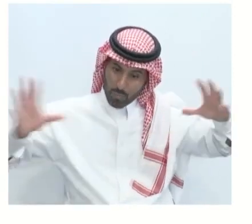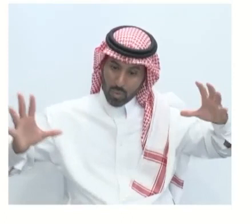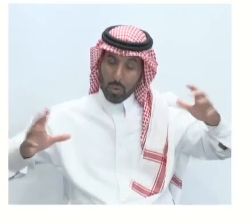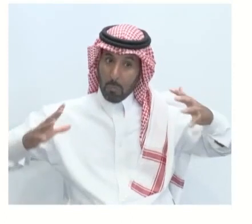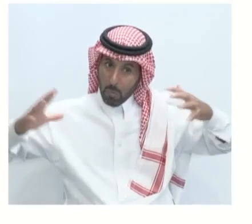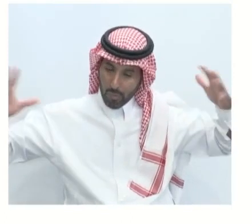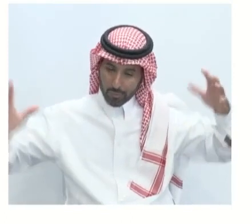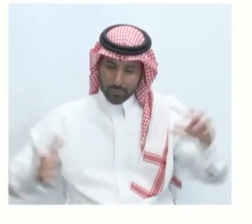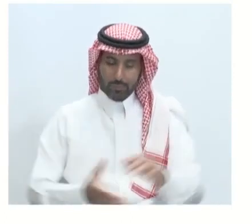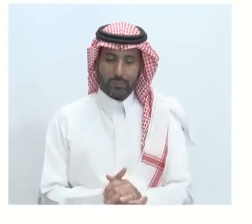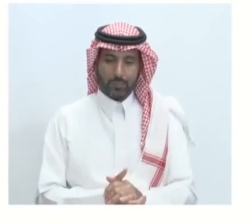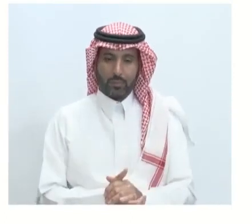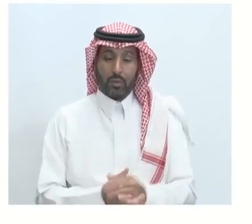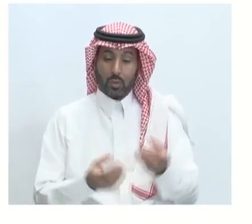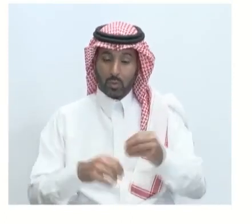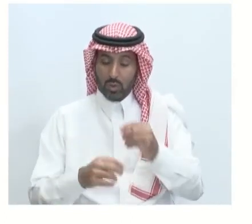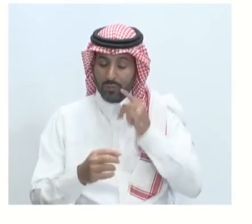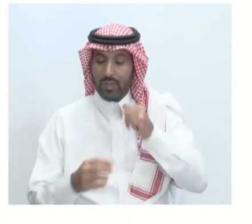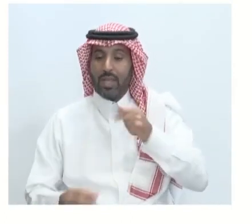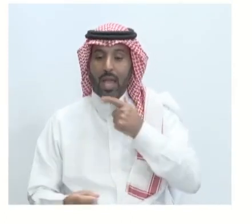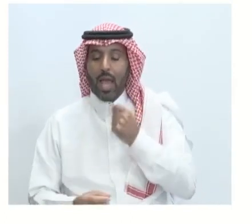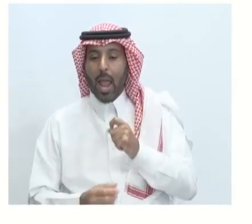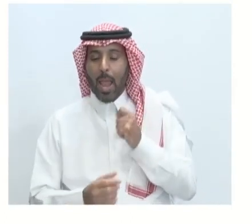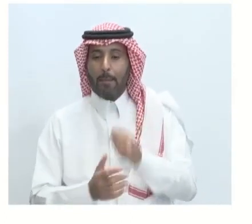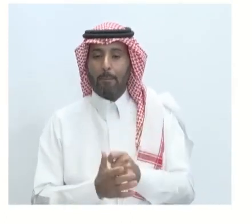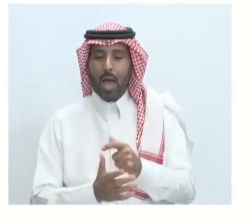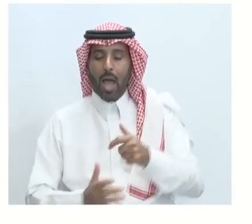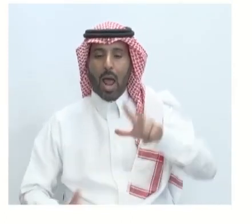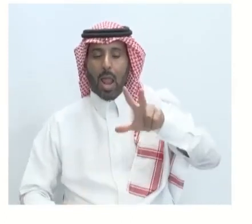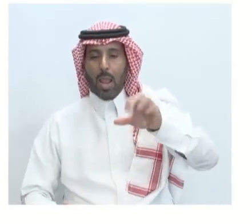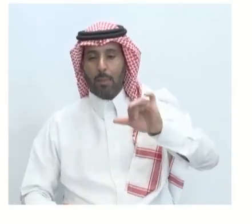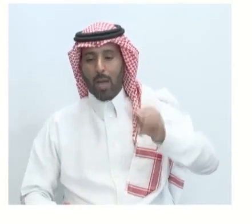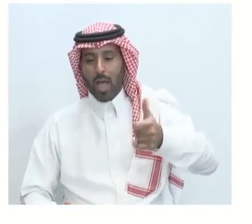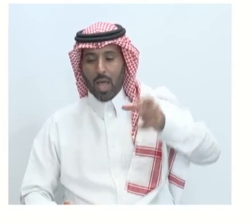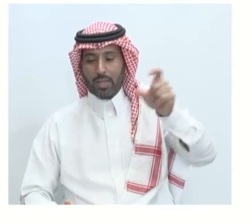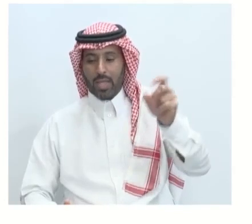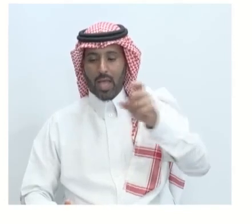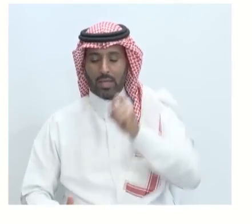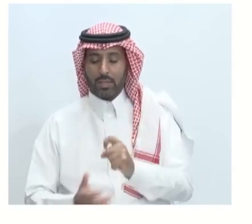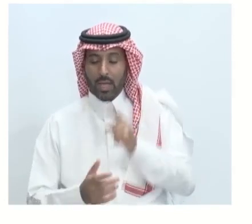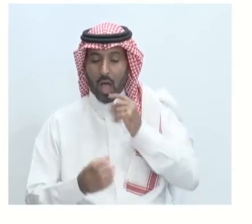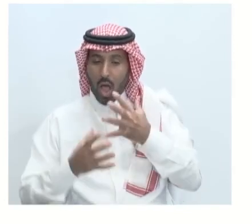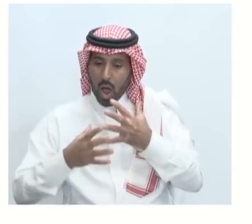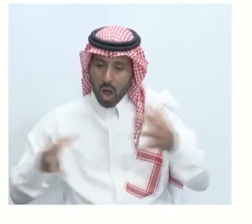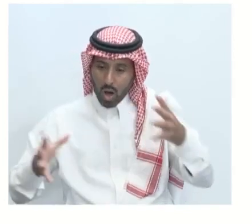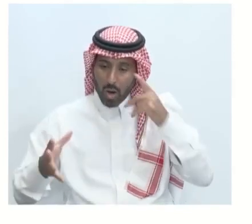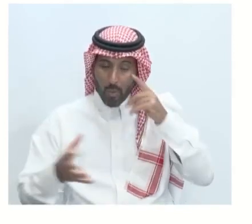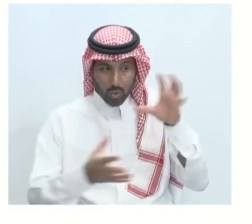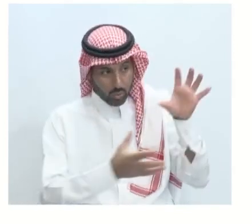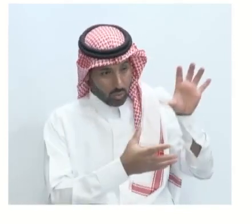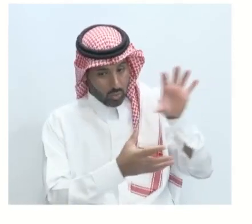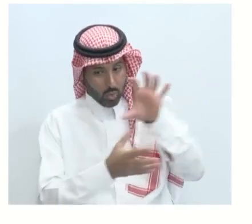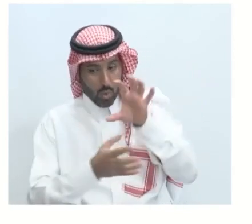جدا ويوجد في المانيا اكبر تلسكوب متحرك وقدره 100